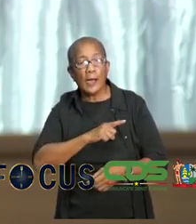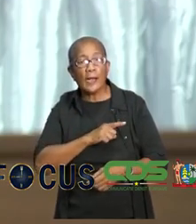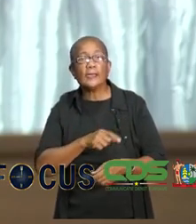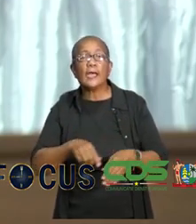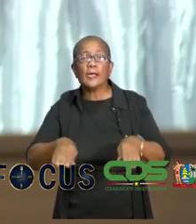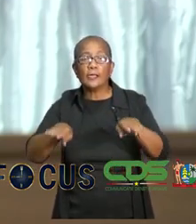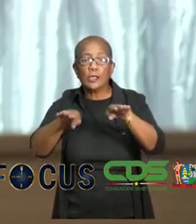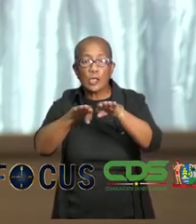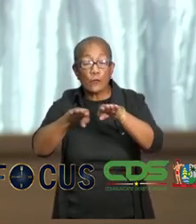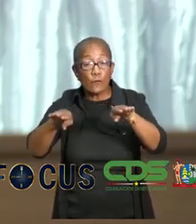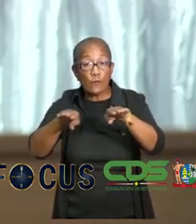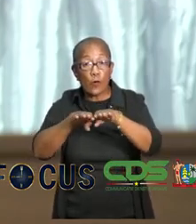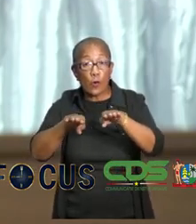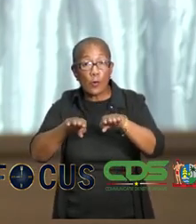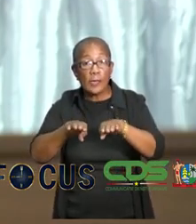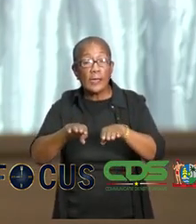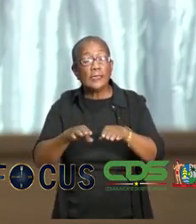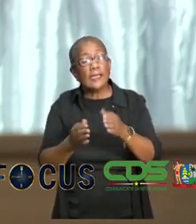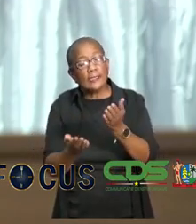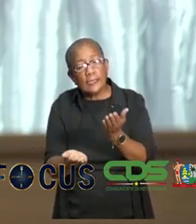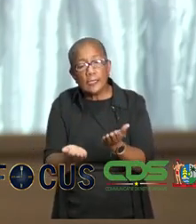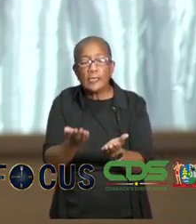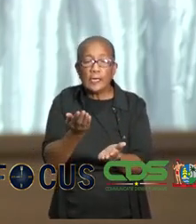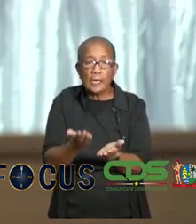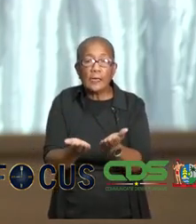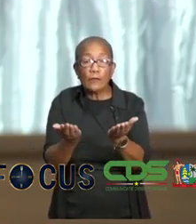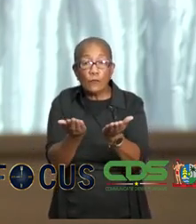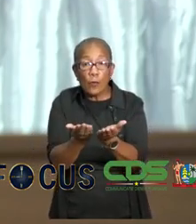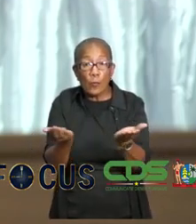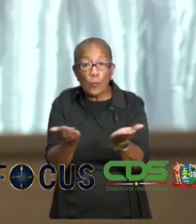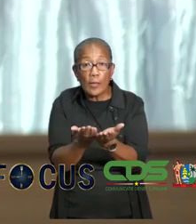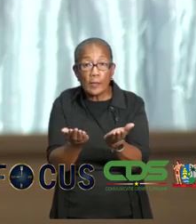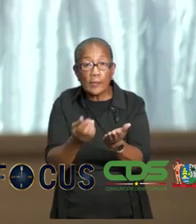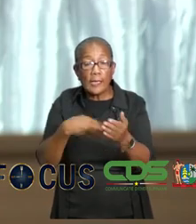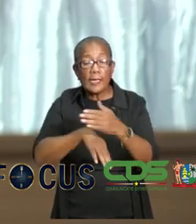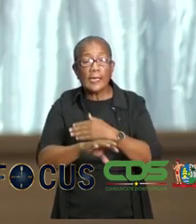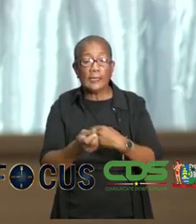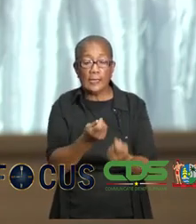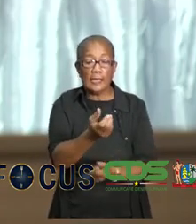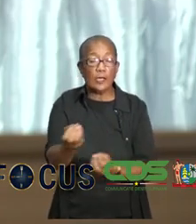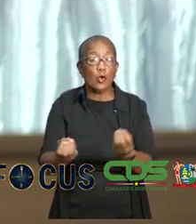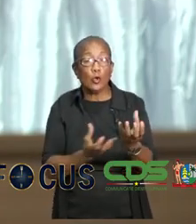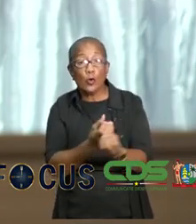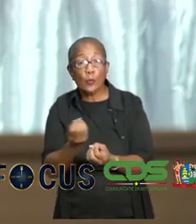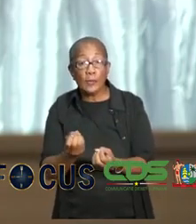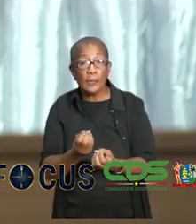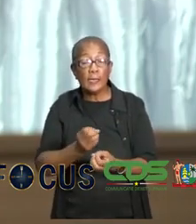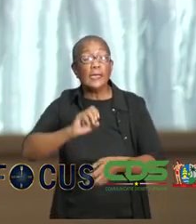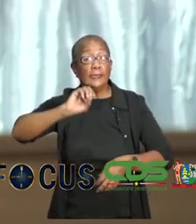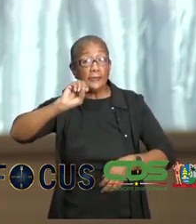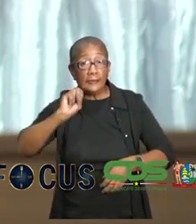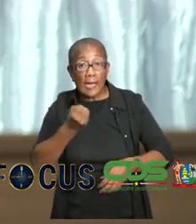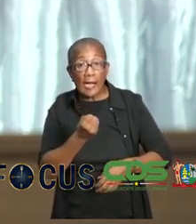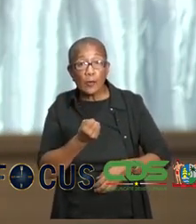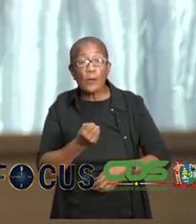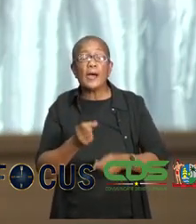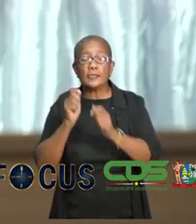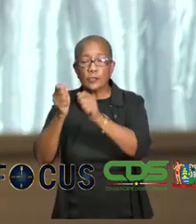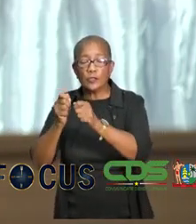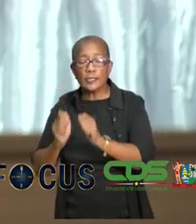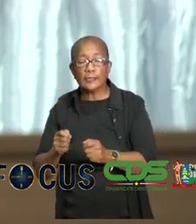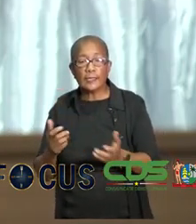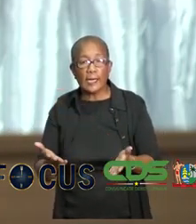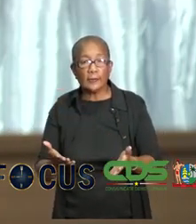niveau, zodat er evenwicht ontstaat in de economie. En zodat daardoor, als resultante